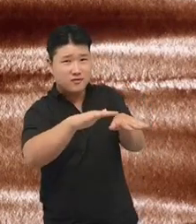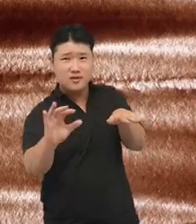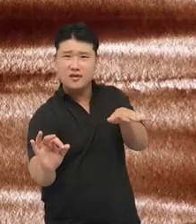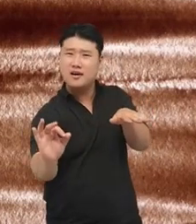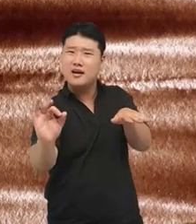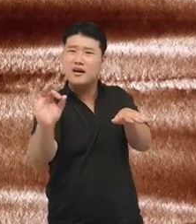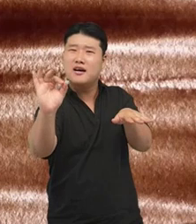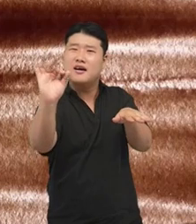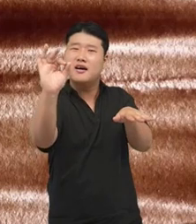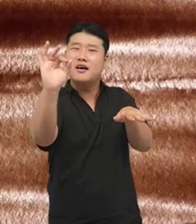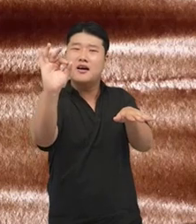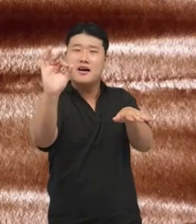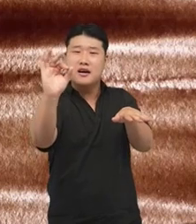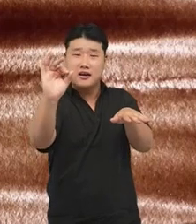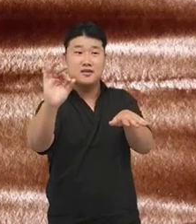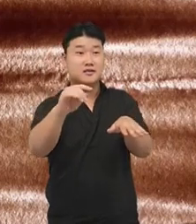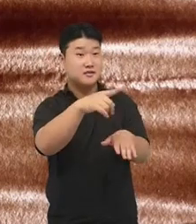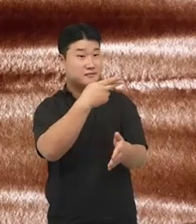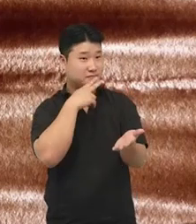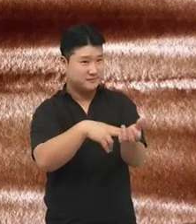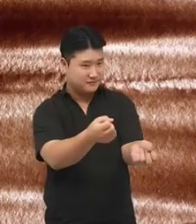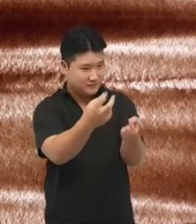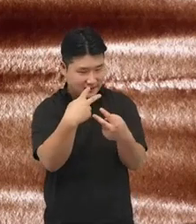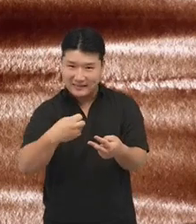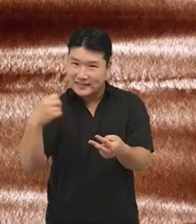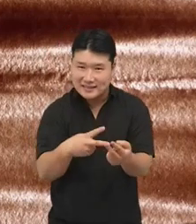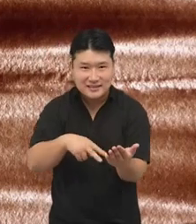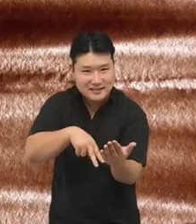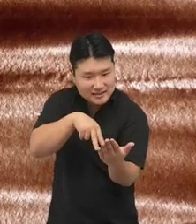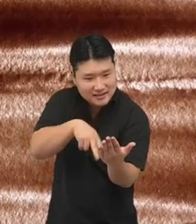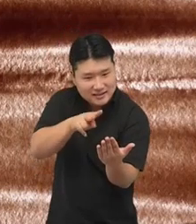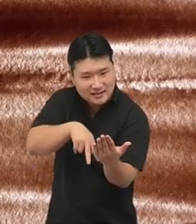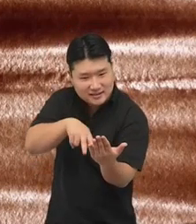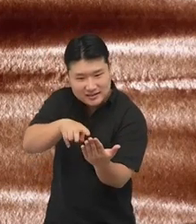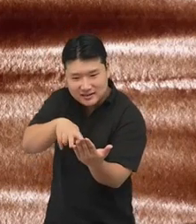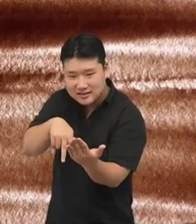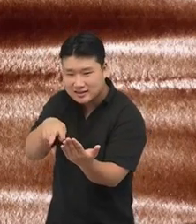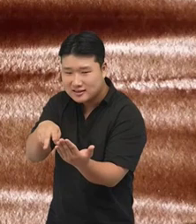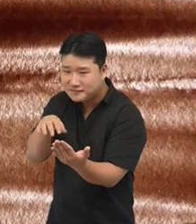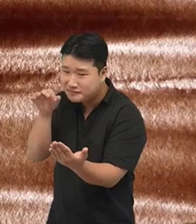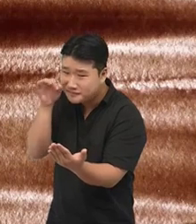하면서 조선에 먼저 도착하여 자리 잡은 친구의 편지를 읽고 또 읽었어요.